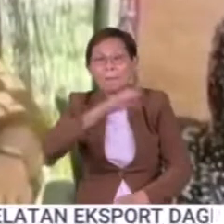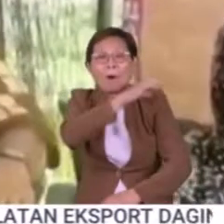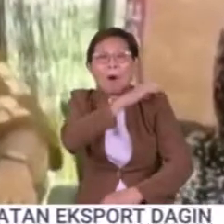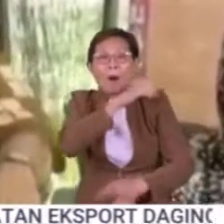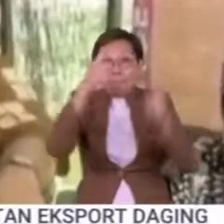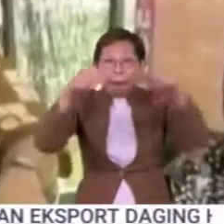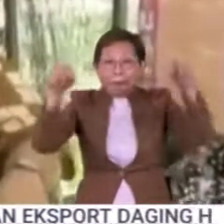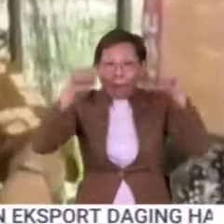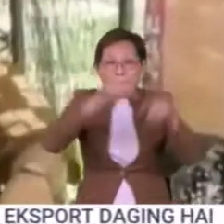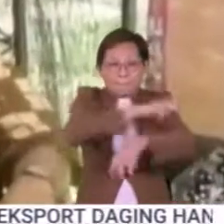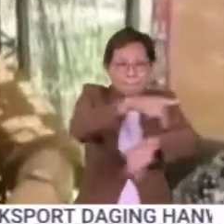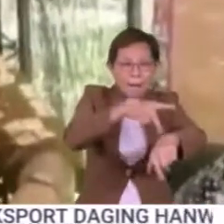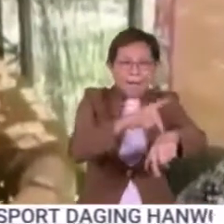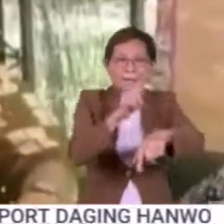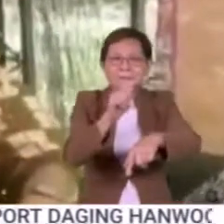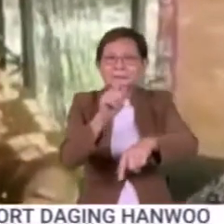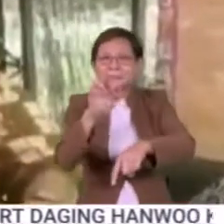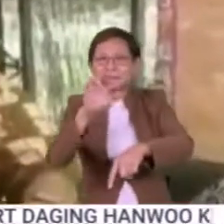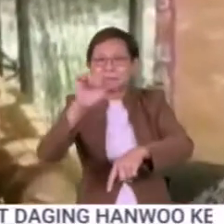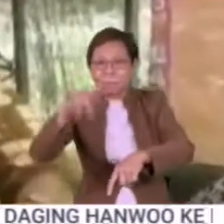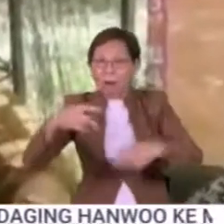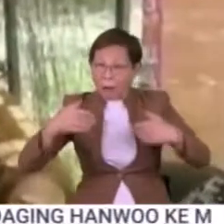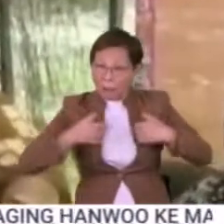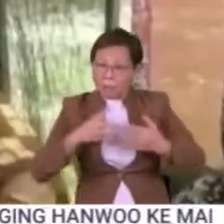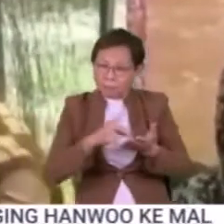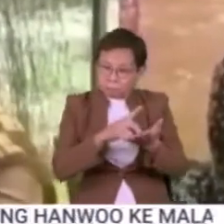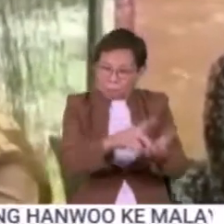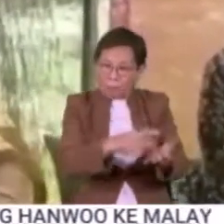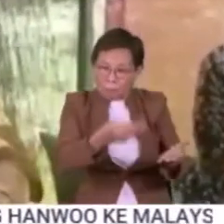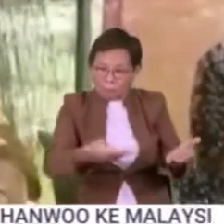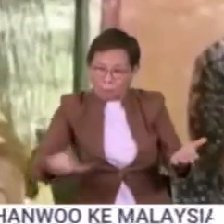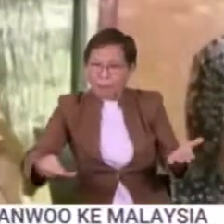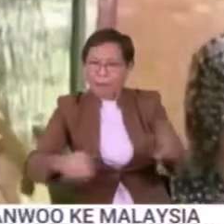Daerah Padang Terap, Syahmin Nordin, turut disumbangkan barangan keperluan asas.